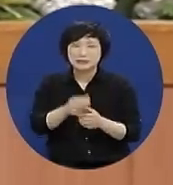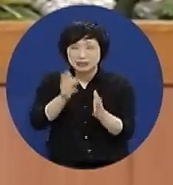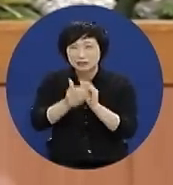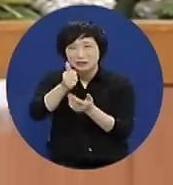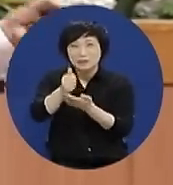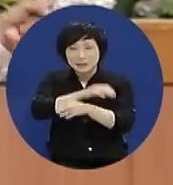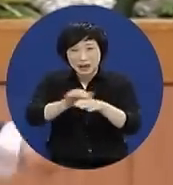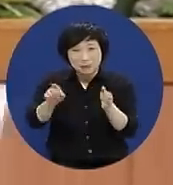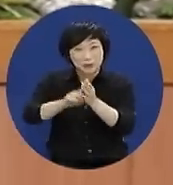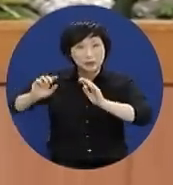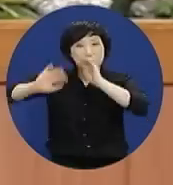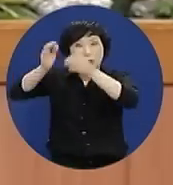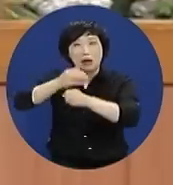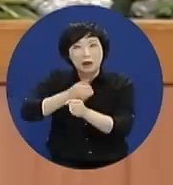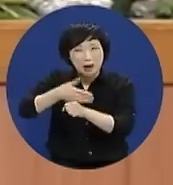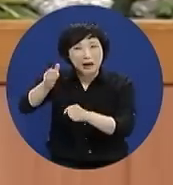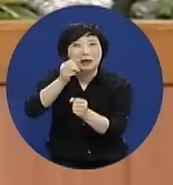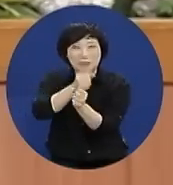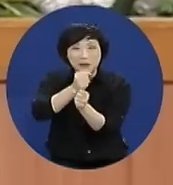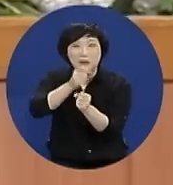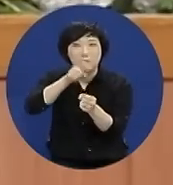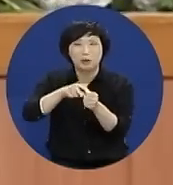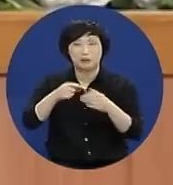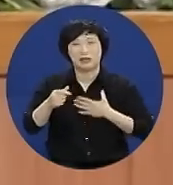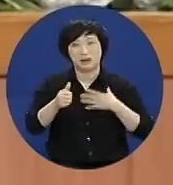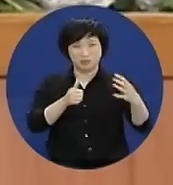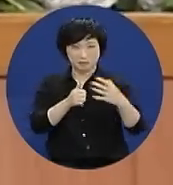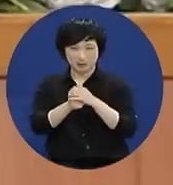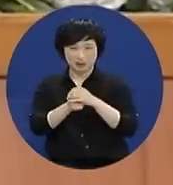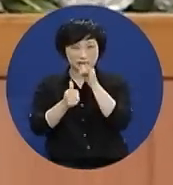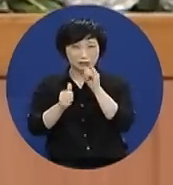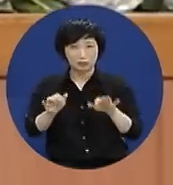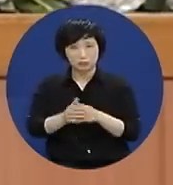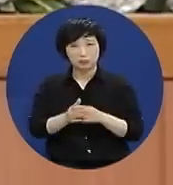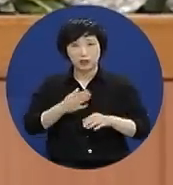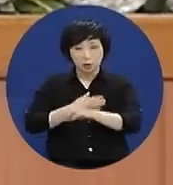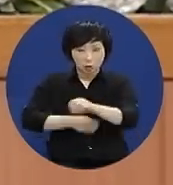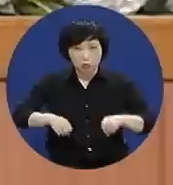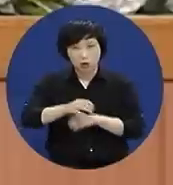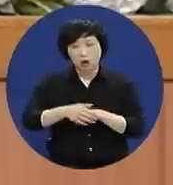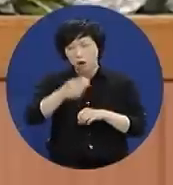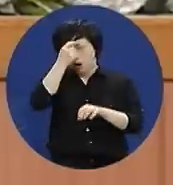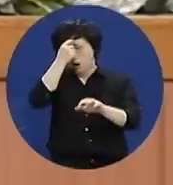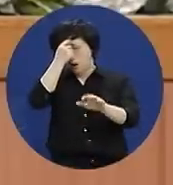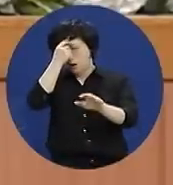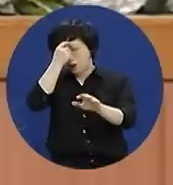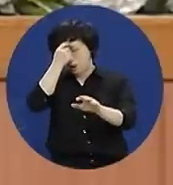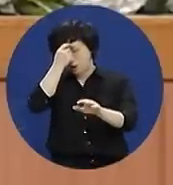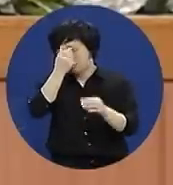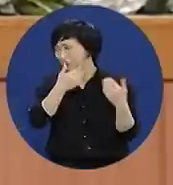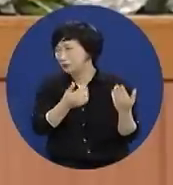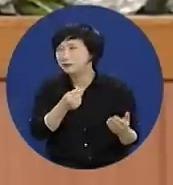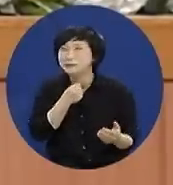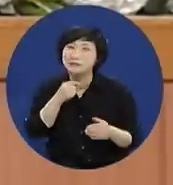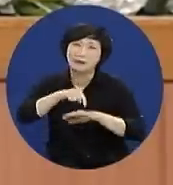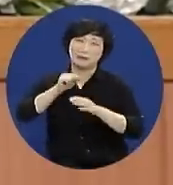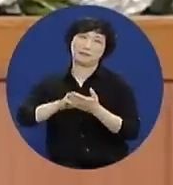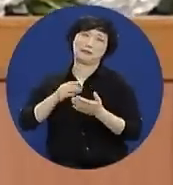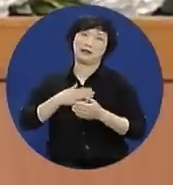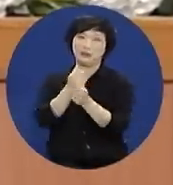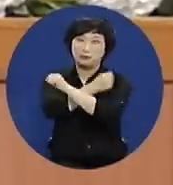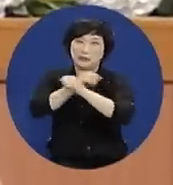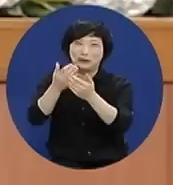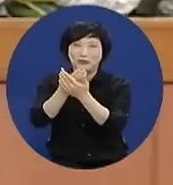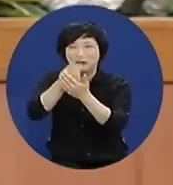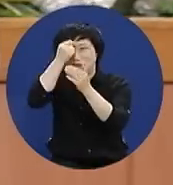はその生徒が患わさせることをやめてイエスを信じて天国に入られるように任されたけれど